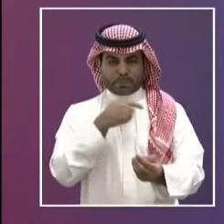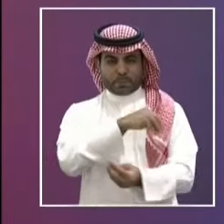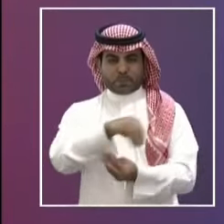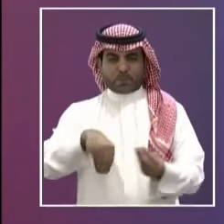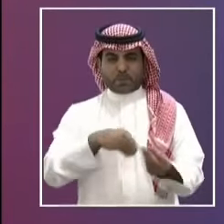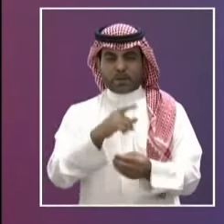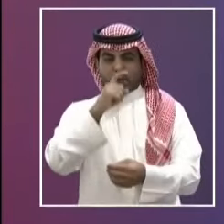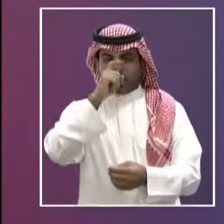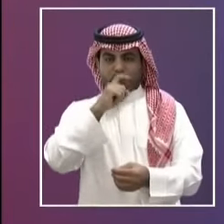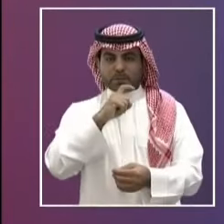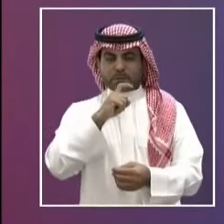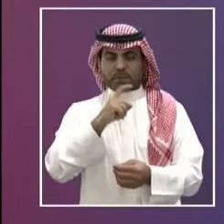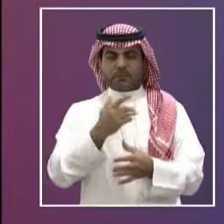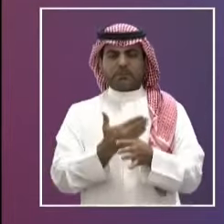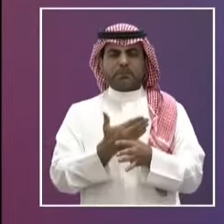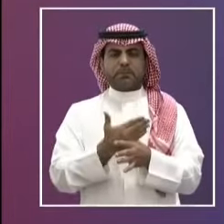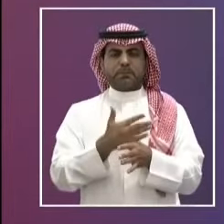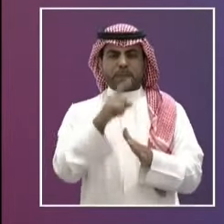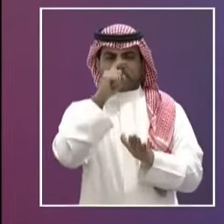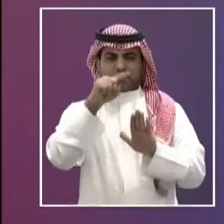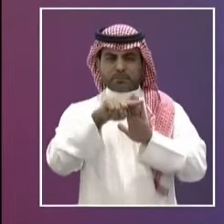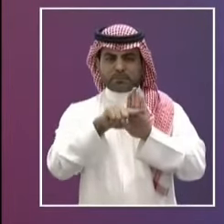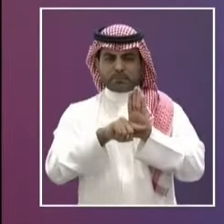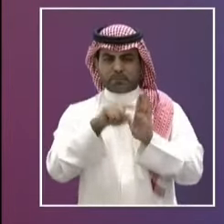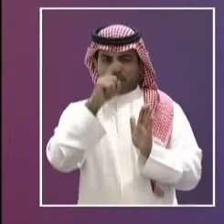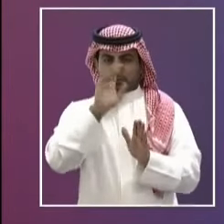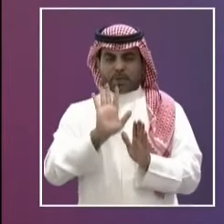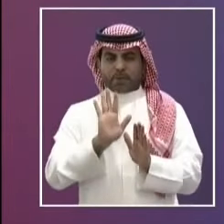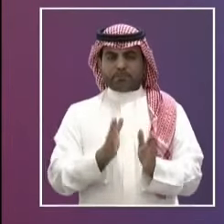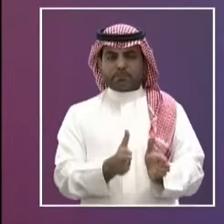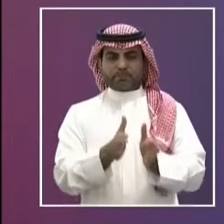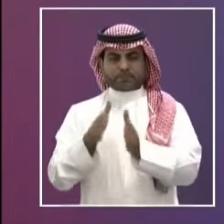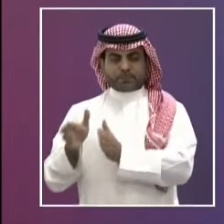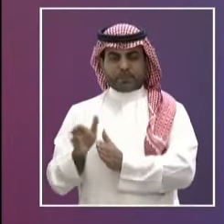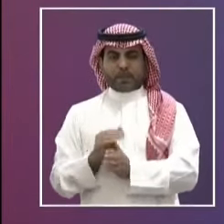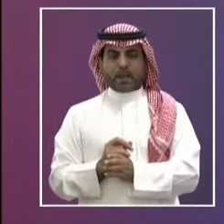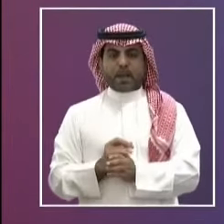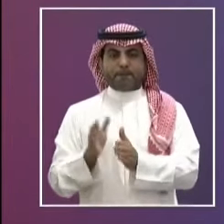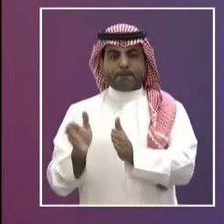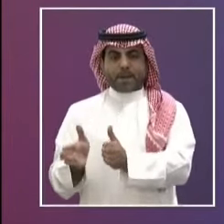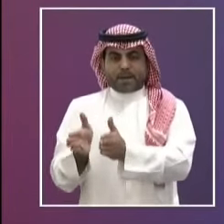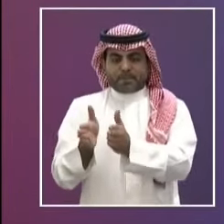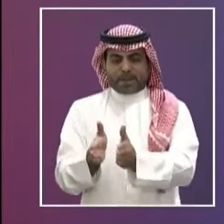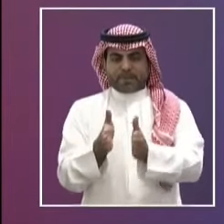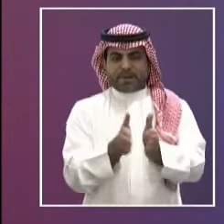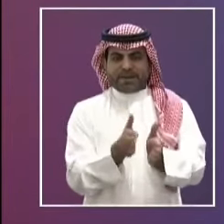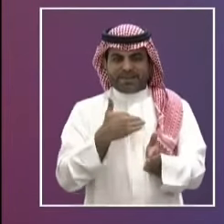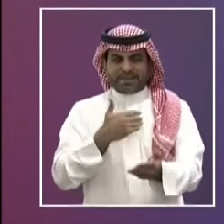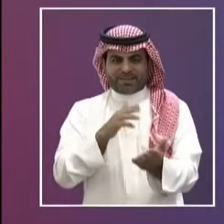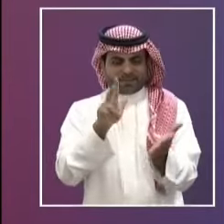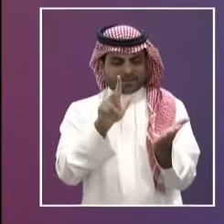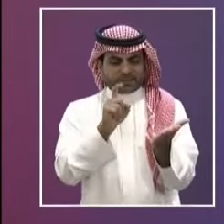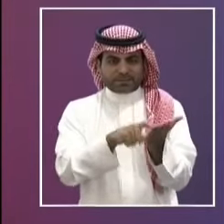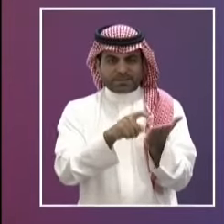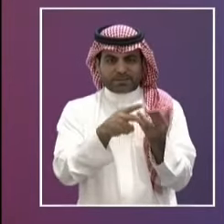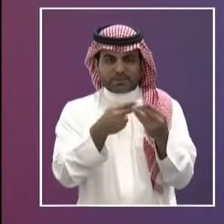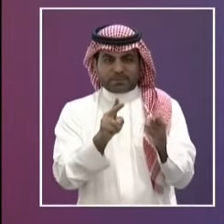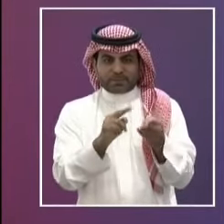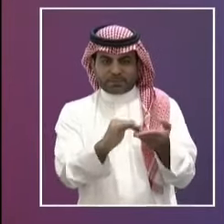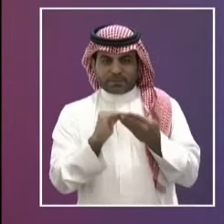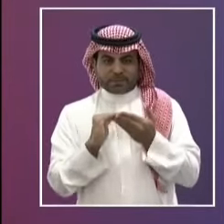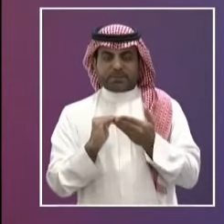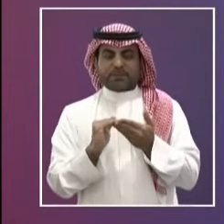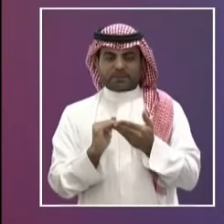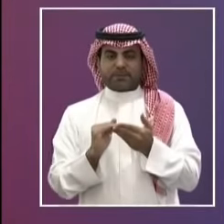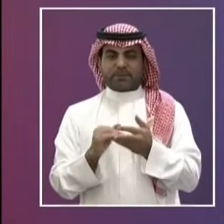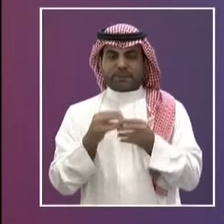خاضعة للمراجعة؟ وشكرا. لا، بخصوص هذه المراحل، يعني هي هذه مراحل تنظيمية، الآن